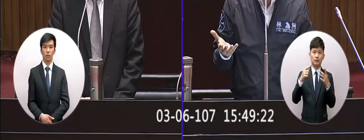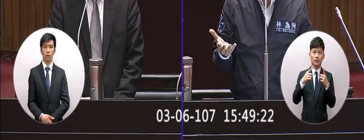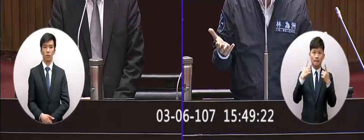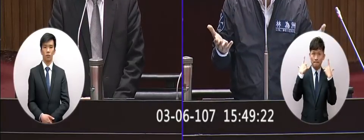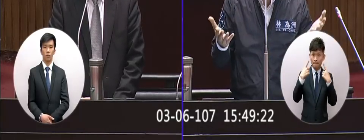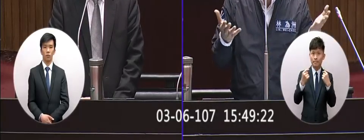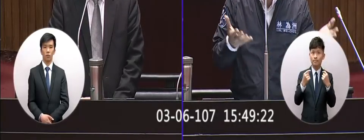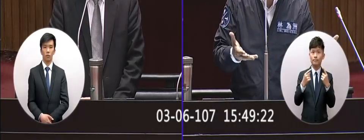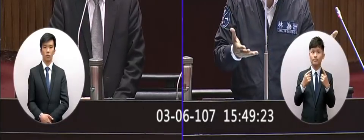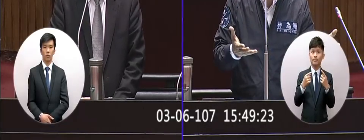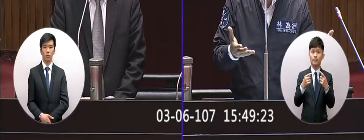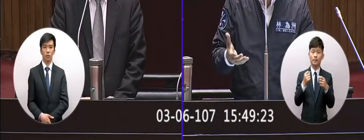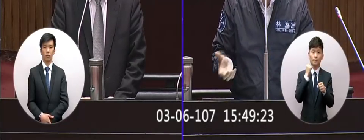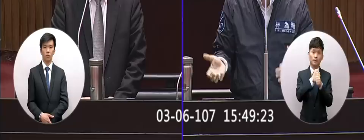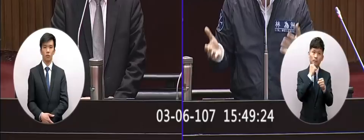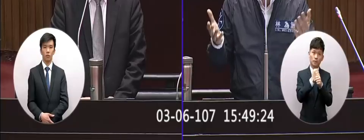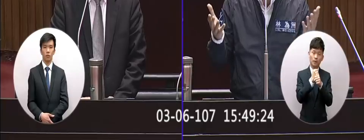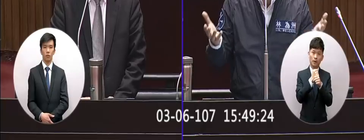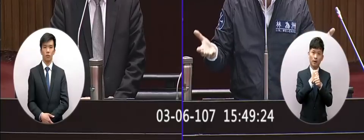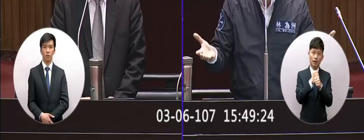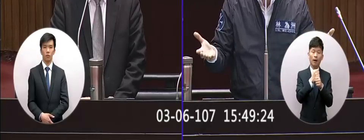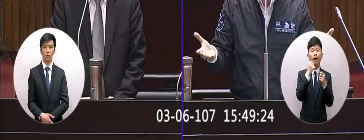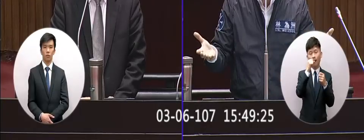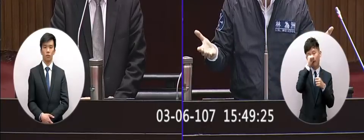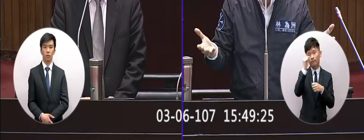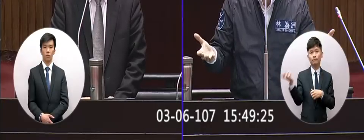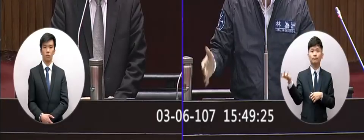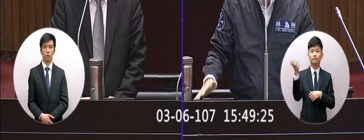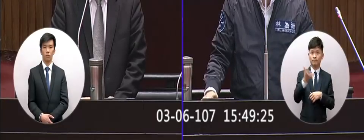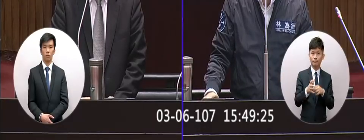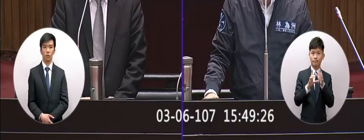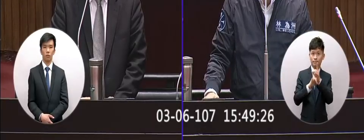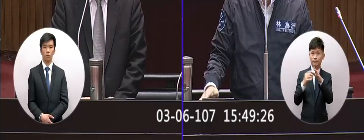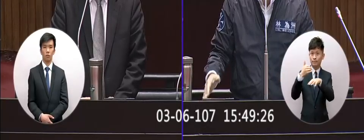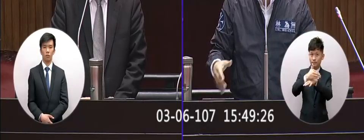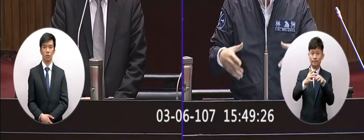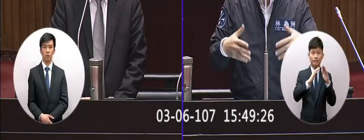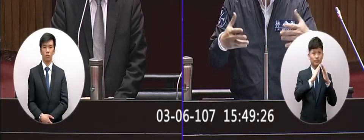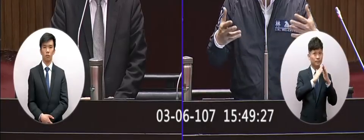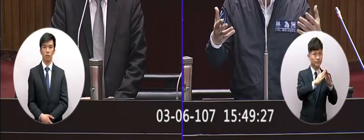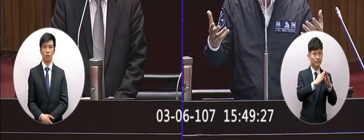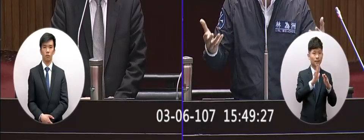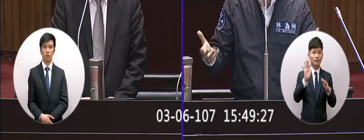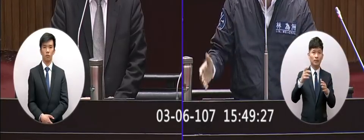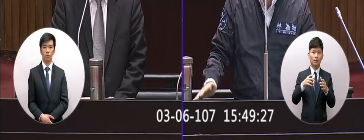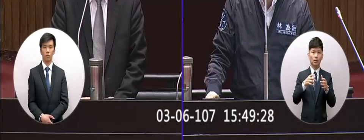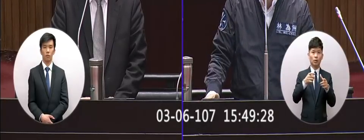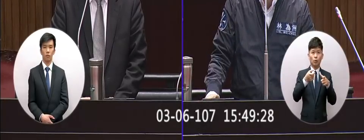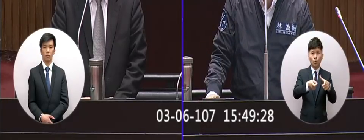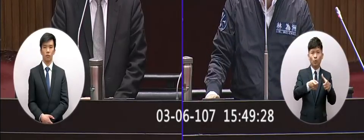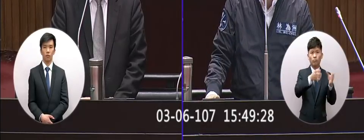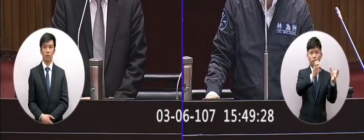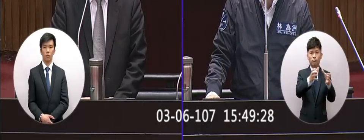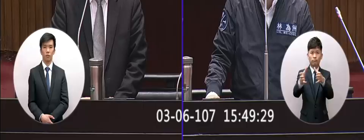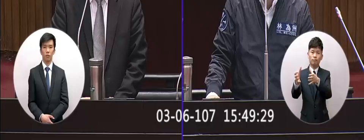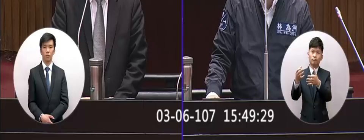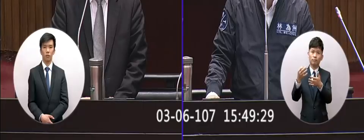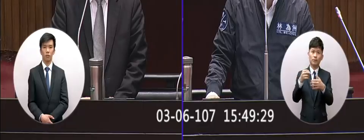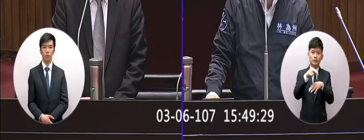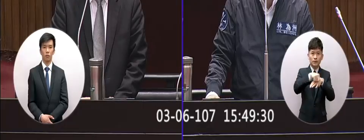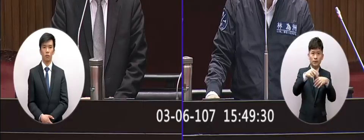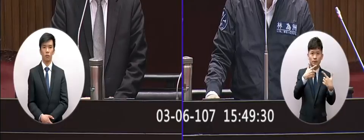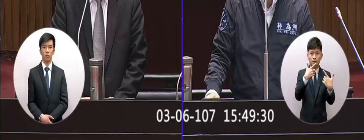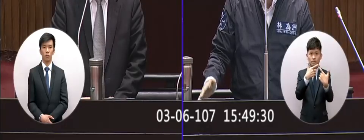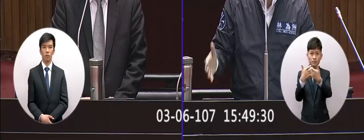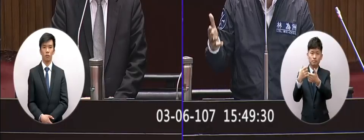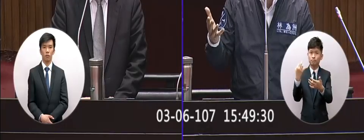来是工作的关系要到我们新竹县、新竹市。但是因为它的公共设施的不足，相关配套不